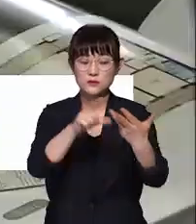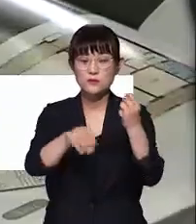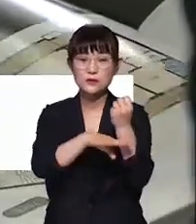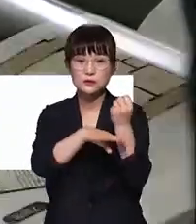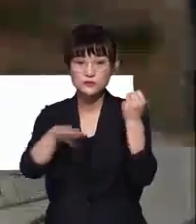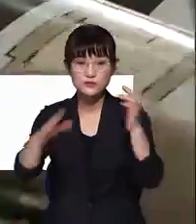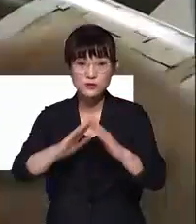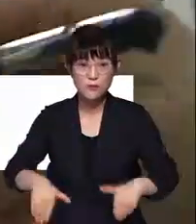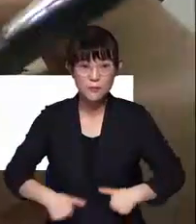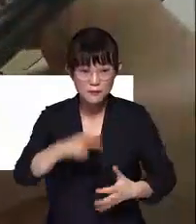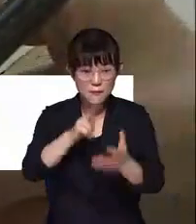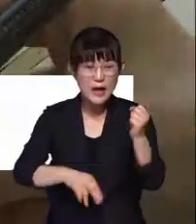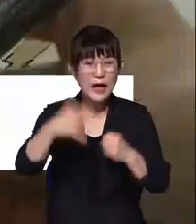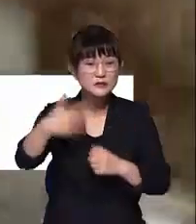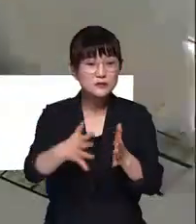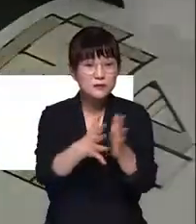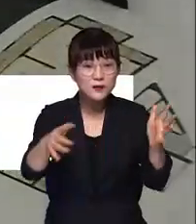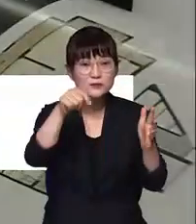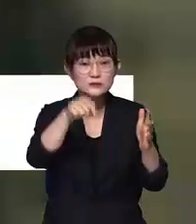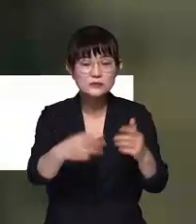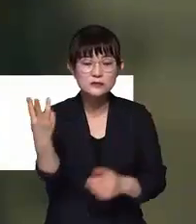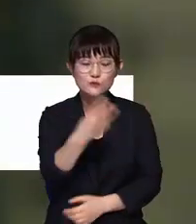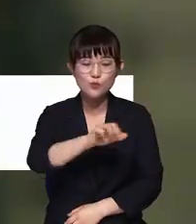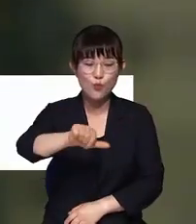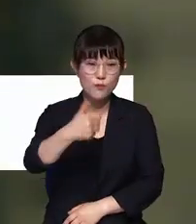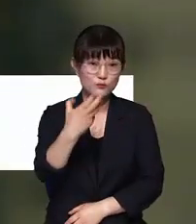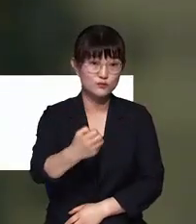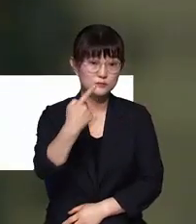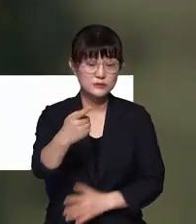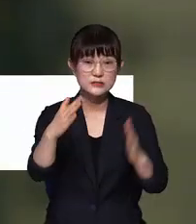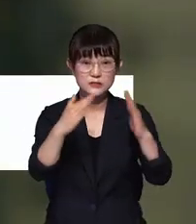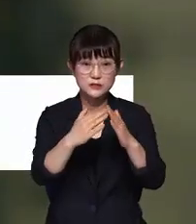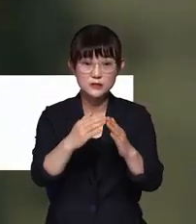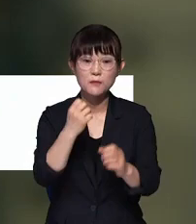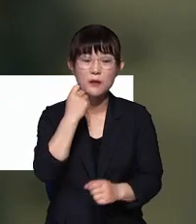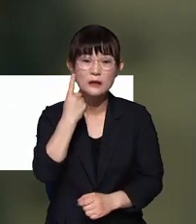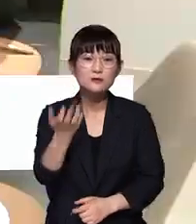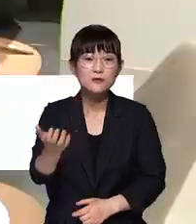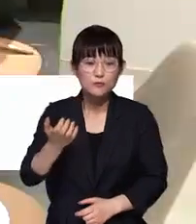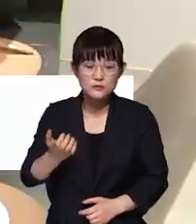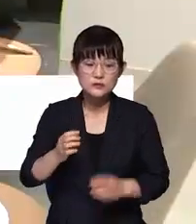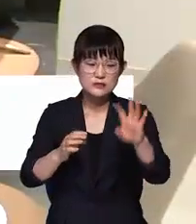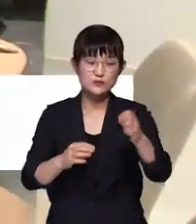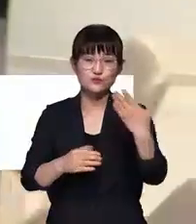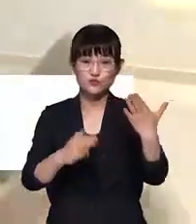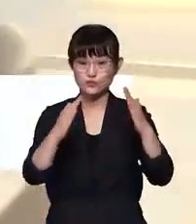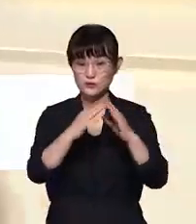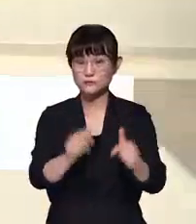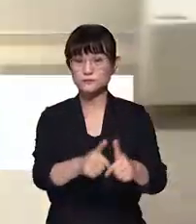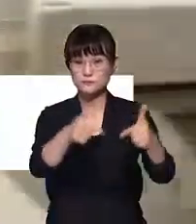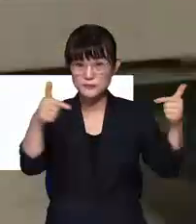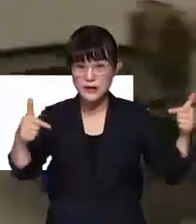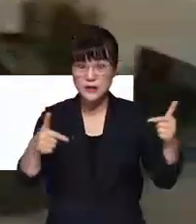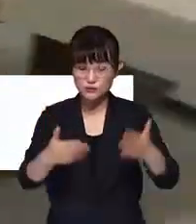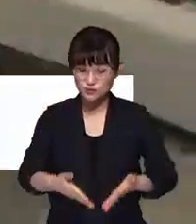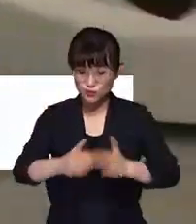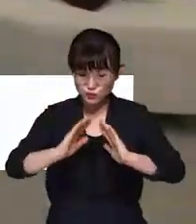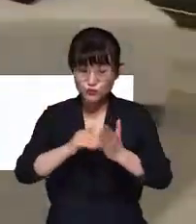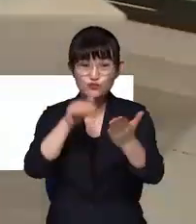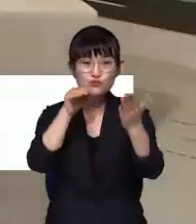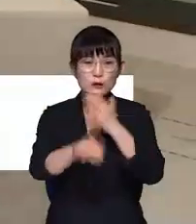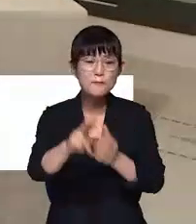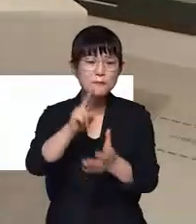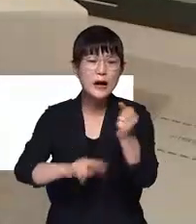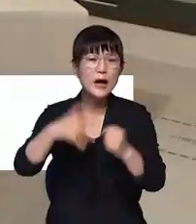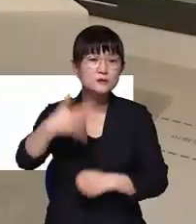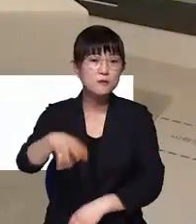기준 전남의 미분양 주택은 3,591호로 한 달 전보다 74호 늘었으며, 악성 미분양으로 꼽히는 준공